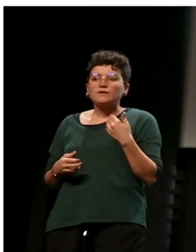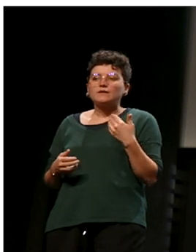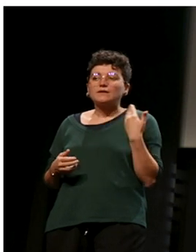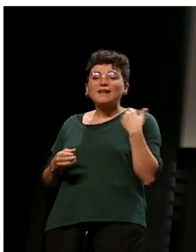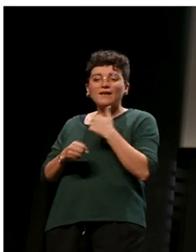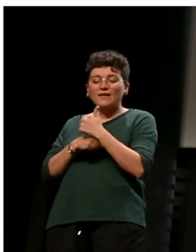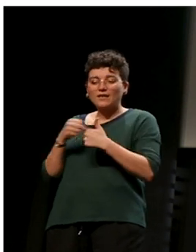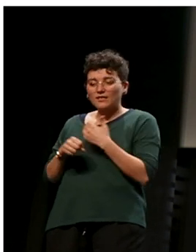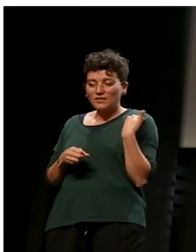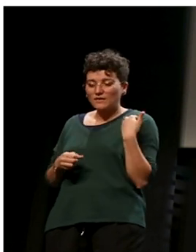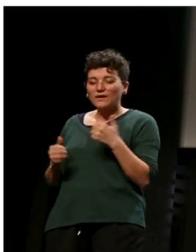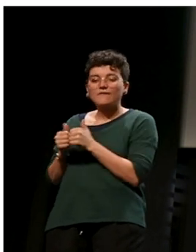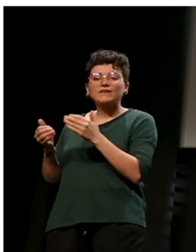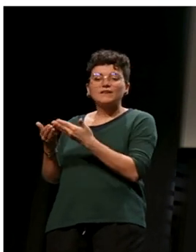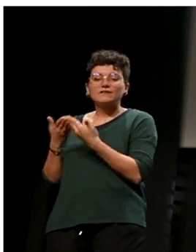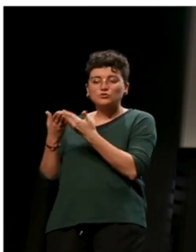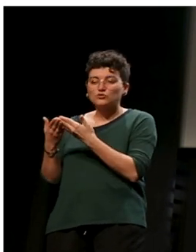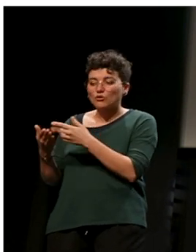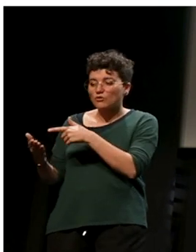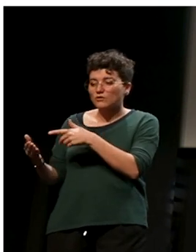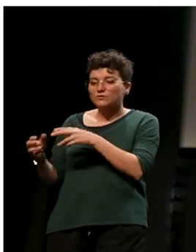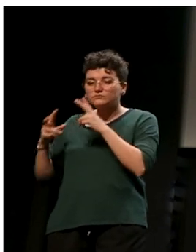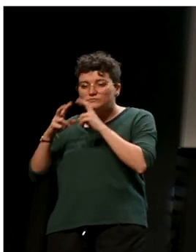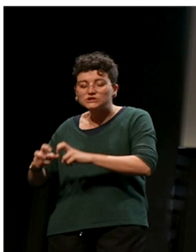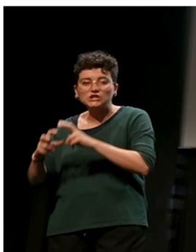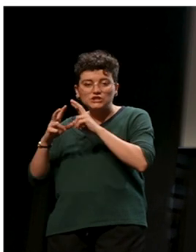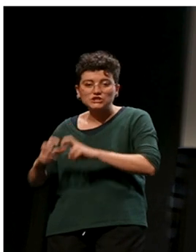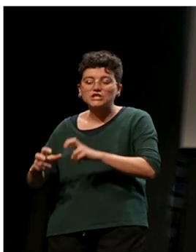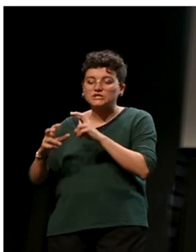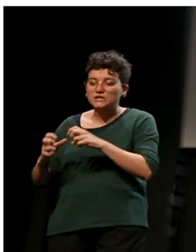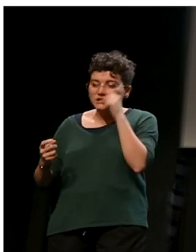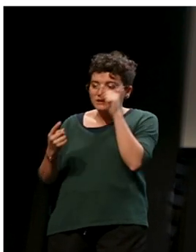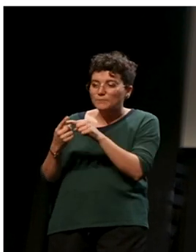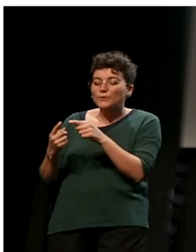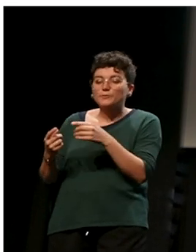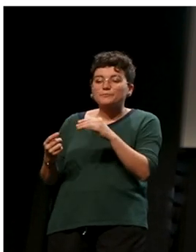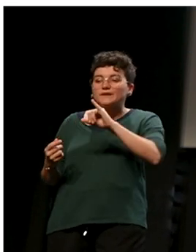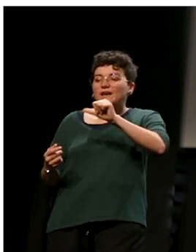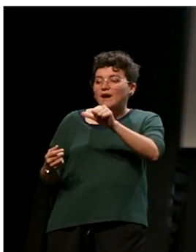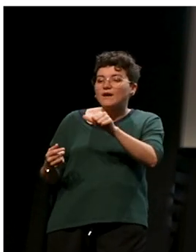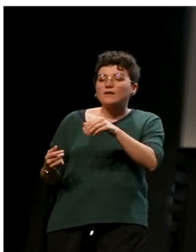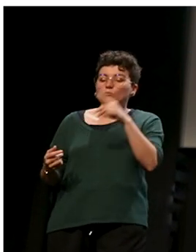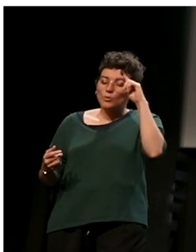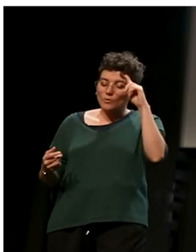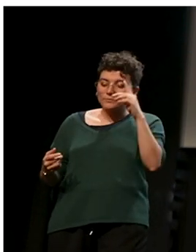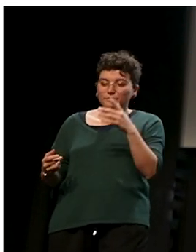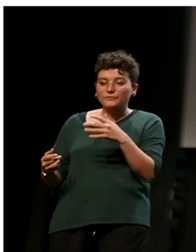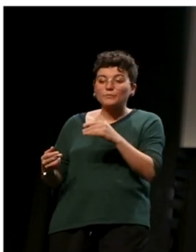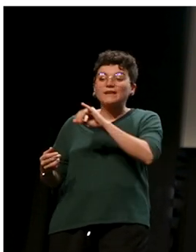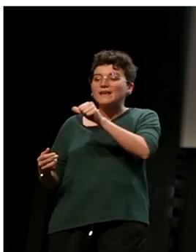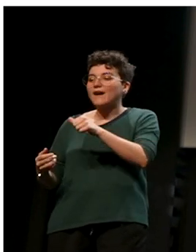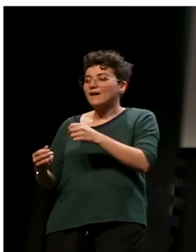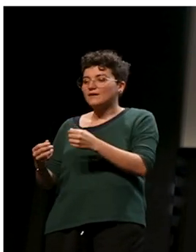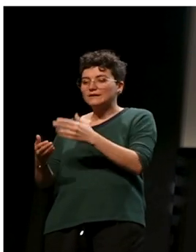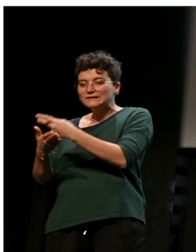coup vous avez un jeune étudiant de 20 ans qui vous dit bon ben c'est simple, elle dessine mieux que moi, elle va plus vite que moi, elle est gratuite et en plus l'image qu'elle vient de faire, moi il